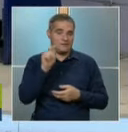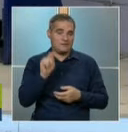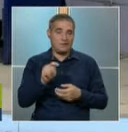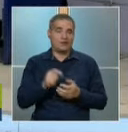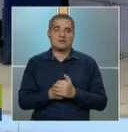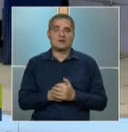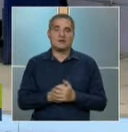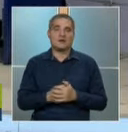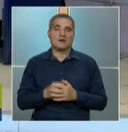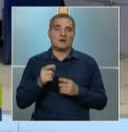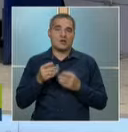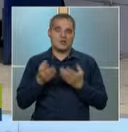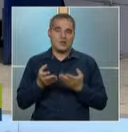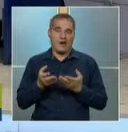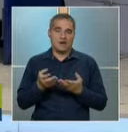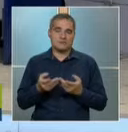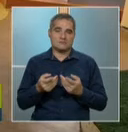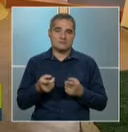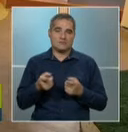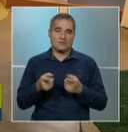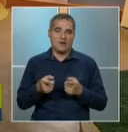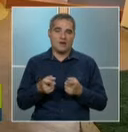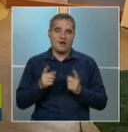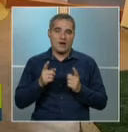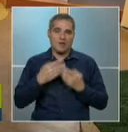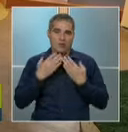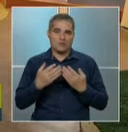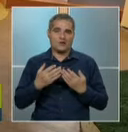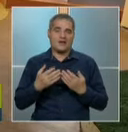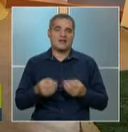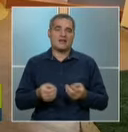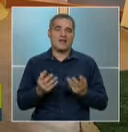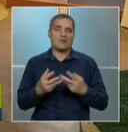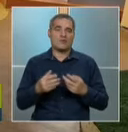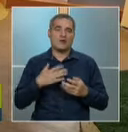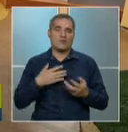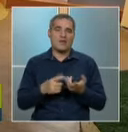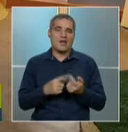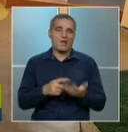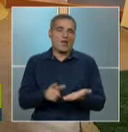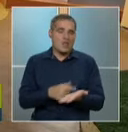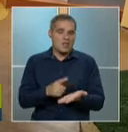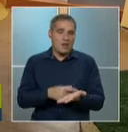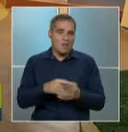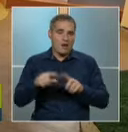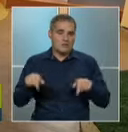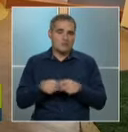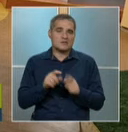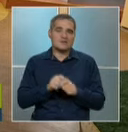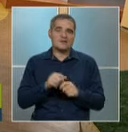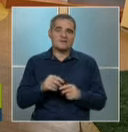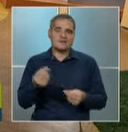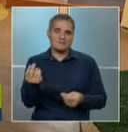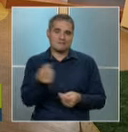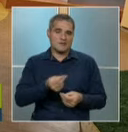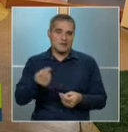ми харесва. Действително, точно това ми е аргумента. Благодарение на технология в момента има някои таблети, които са създадени изцяло за рисуване